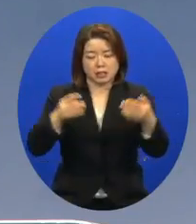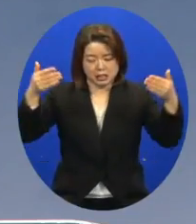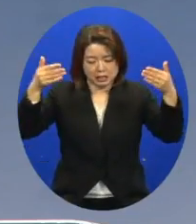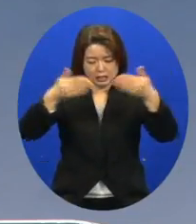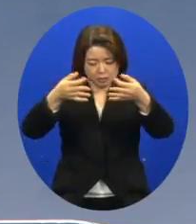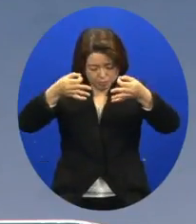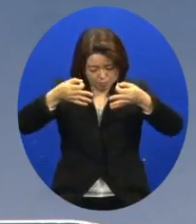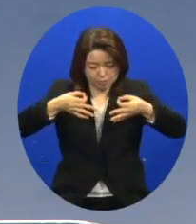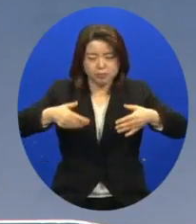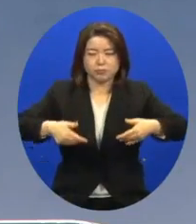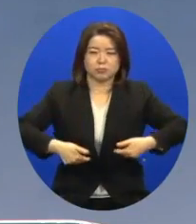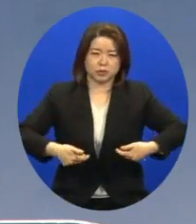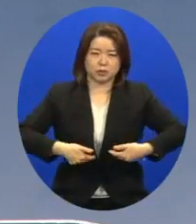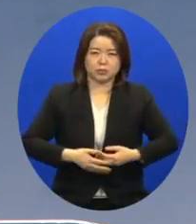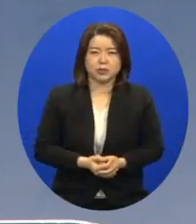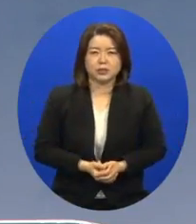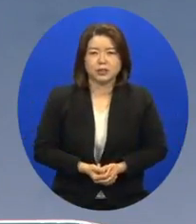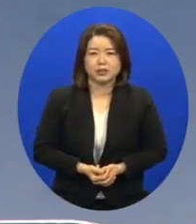합니다